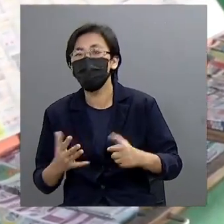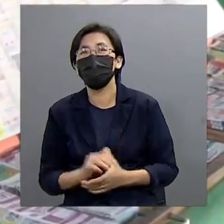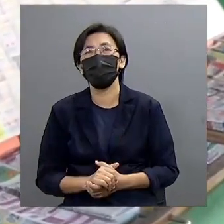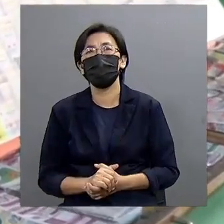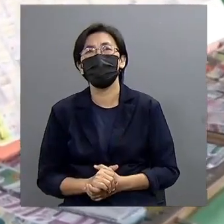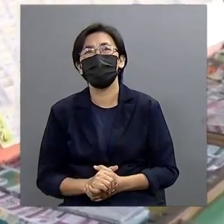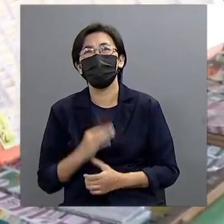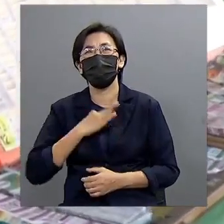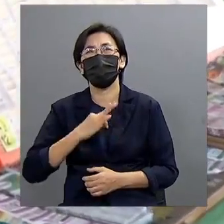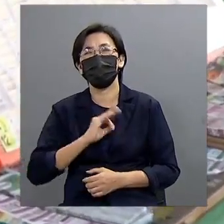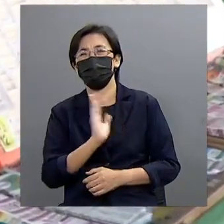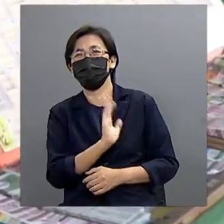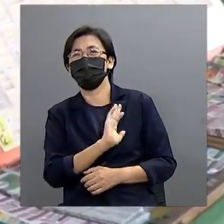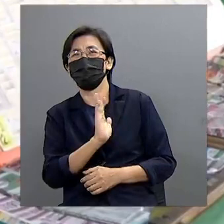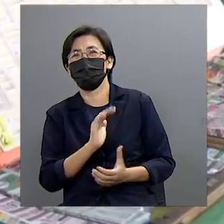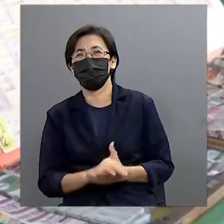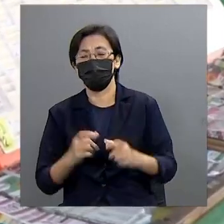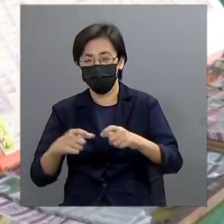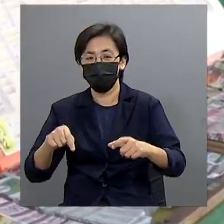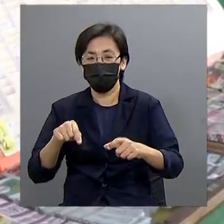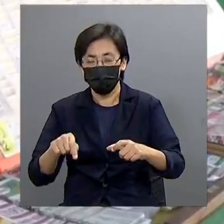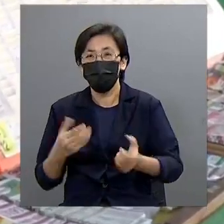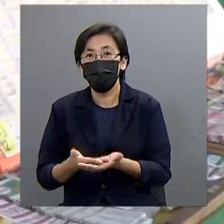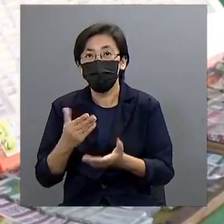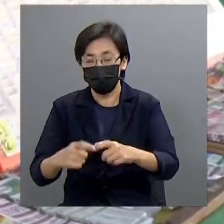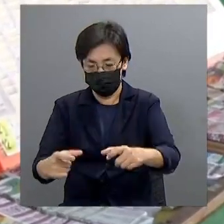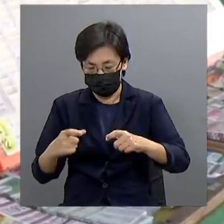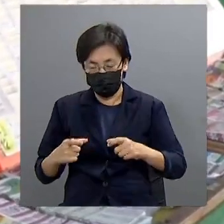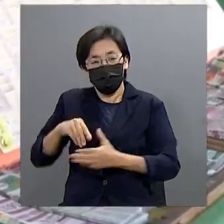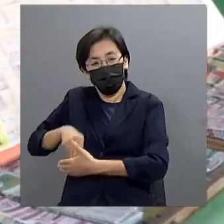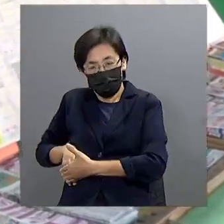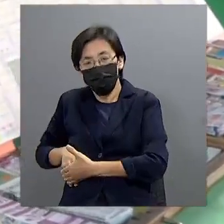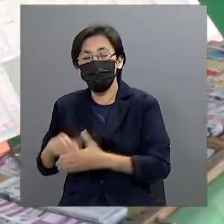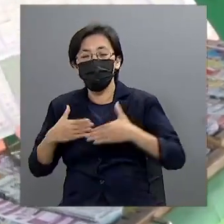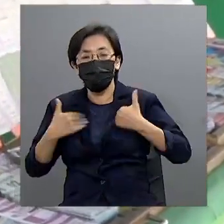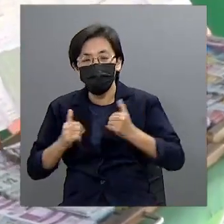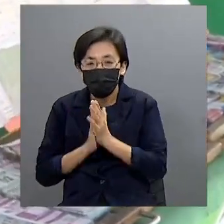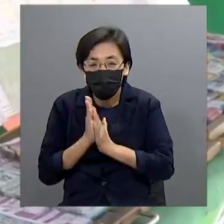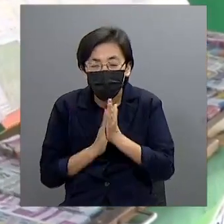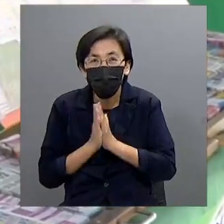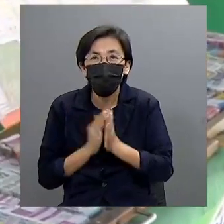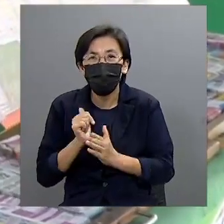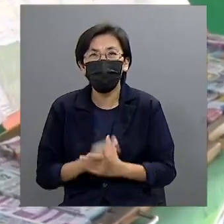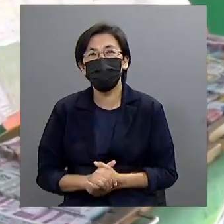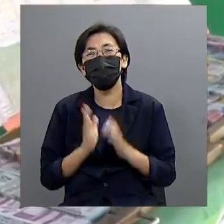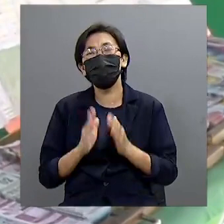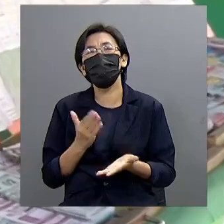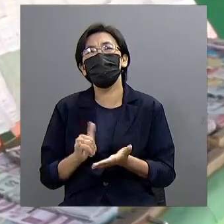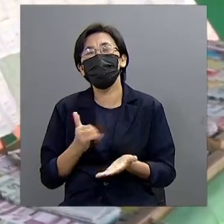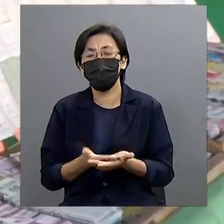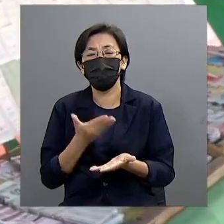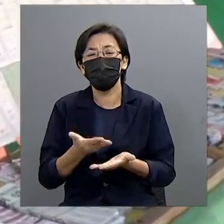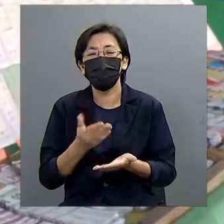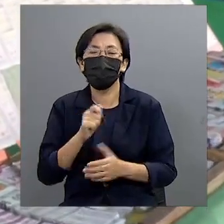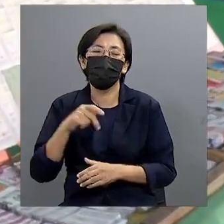ไม่เอาเพราะซื้อลอตเตอรี่ตามแผงนี้มันมีลอตเตอรี่อยู่กับเรามันก็สบายใจมันได้ลุ้นไงแต่บางคนนี่เขาก็ซื้อผ่านแอปมันไม่มีลอตเตอรี่ไ